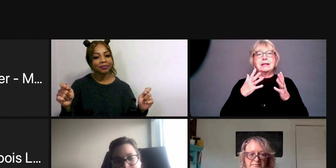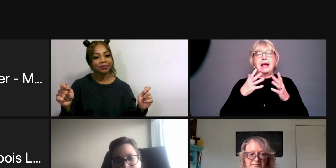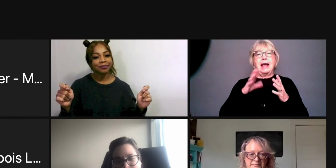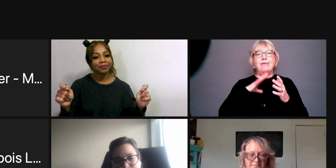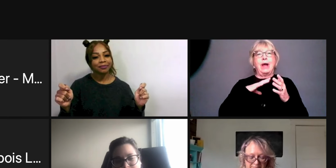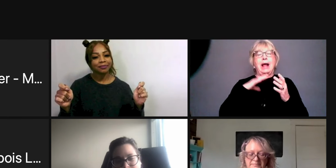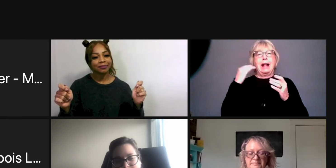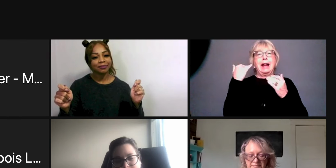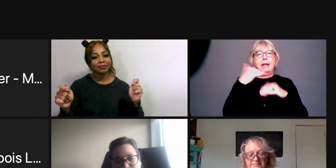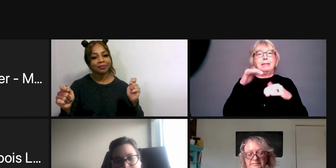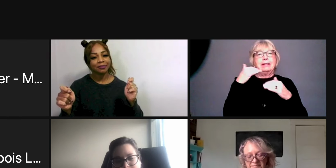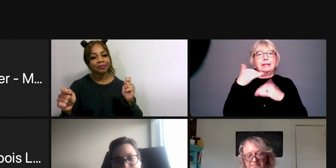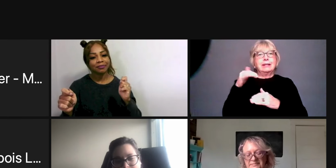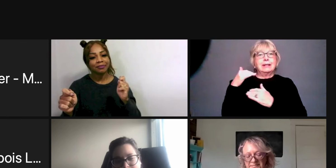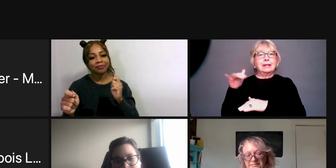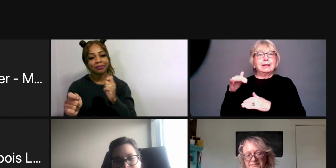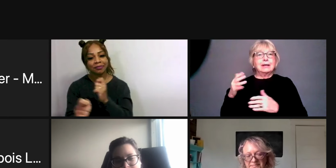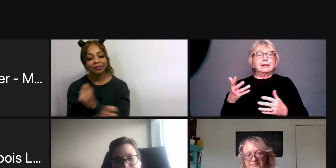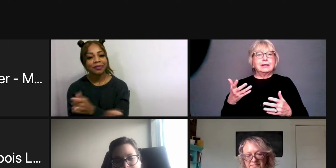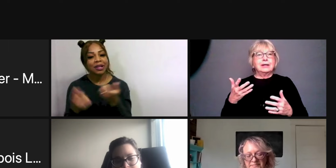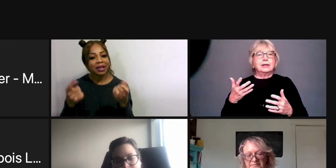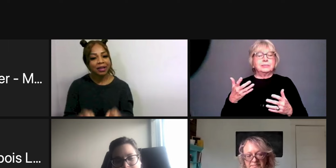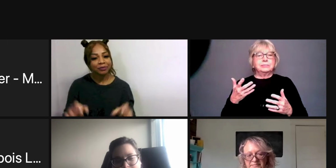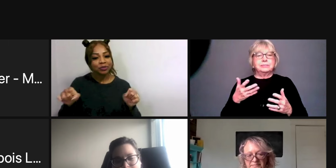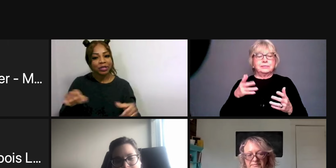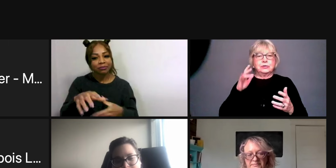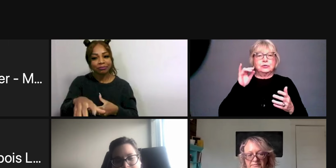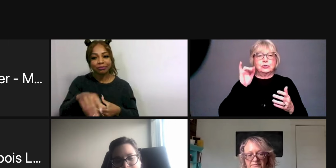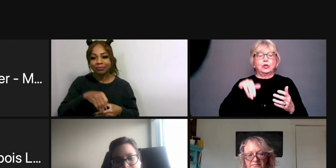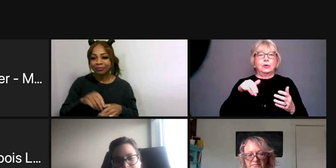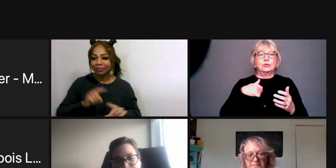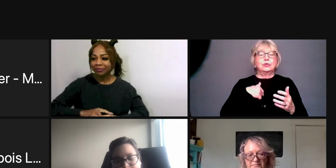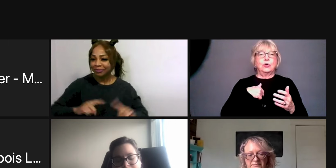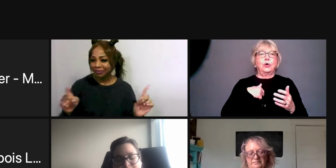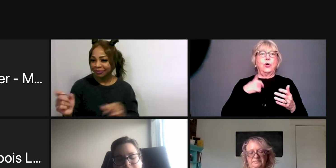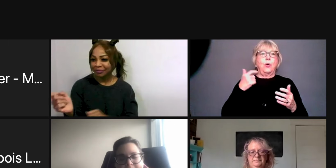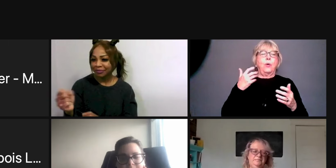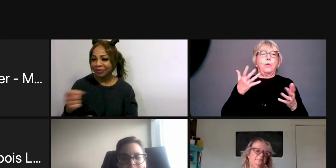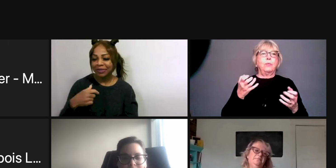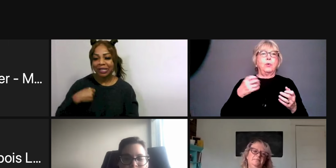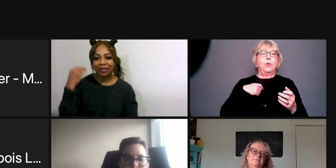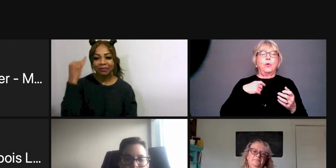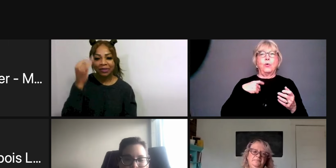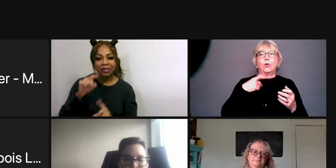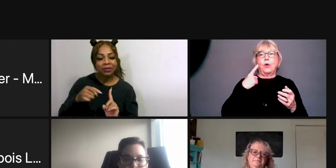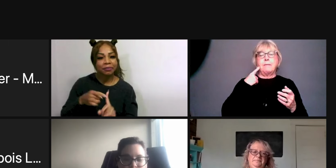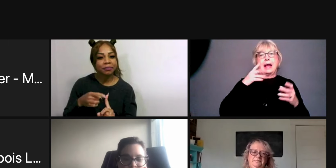mainstream donc c'est de cette façon qu'on peut embrasser accueillir les différences